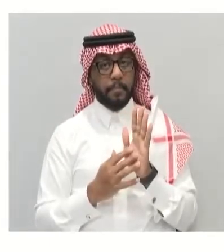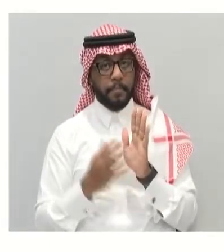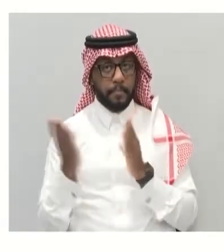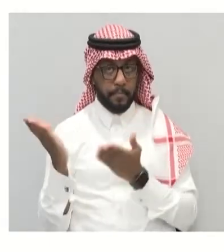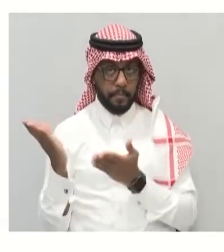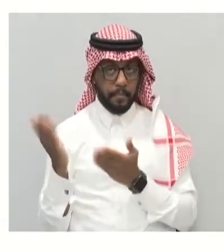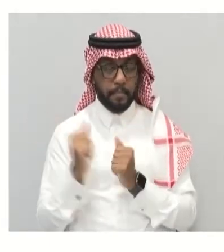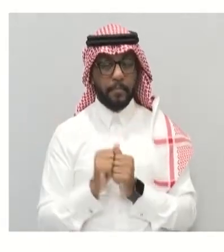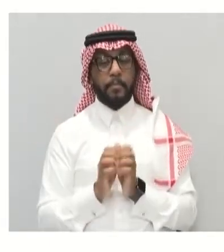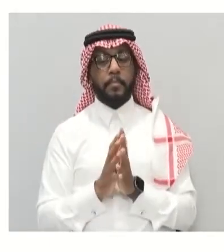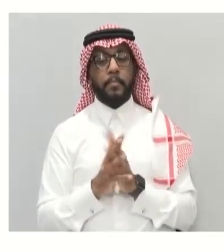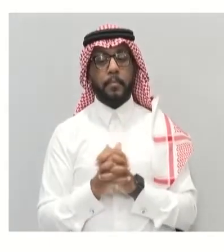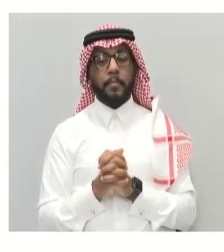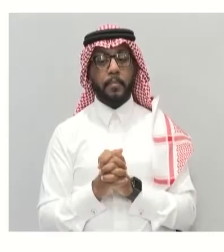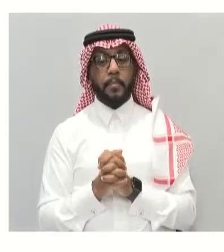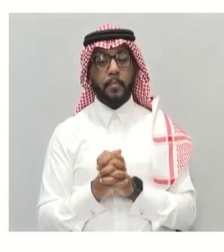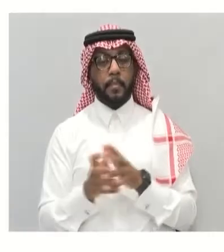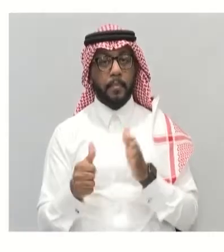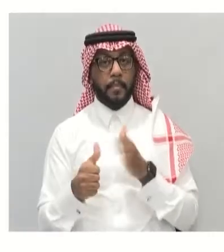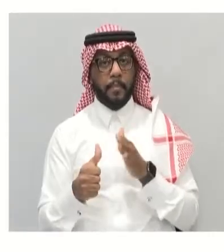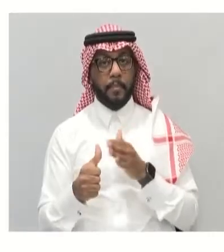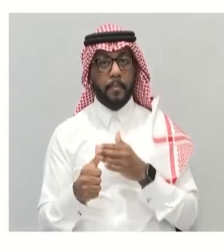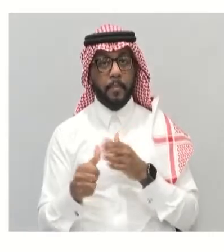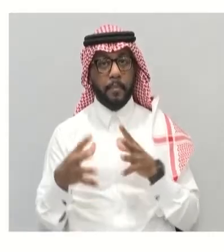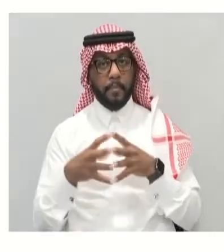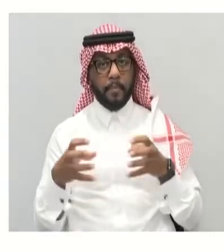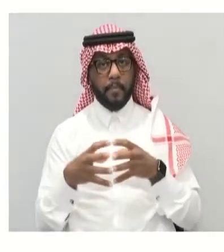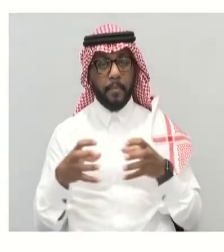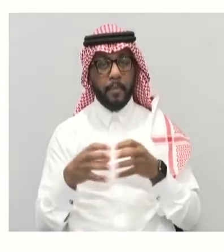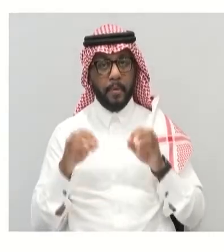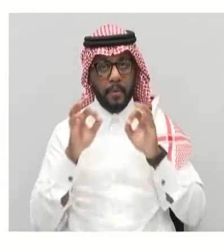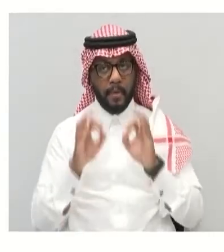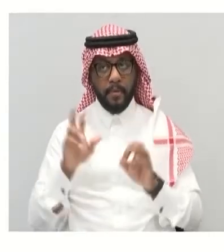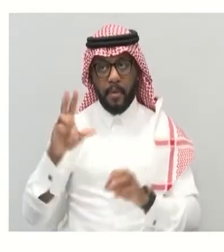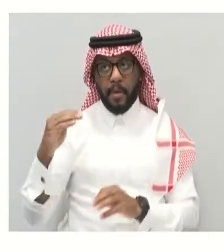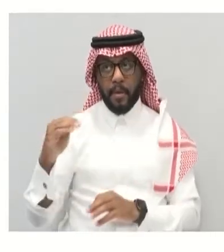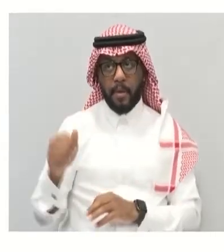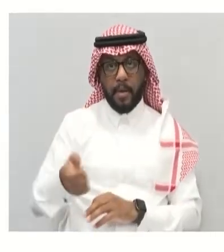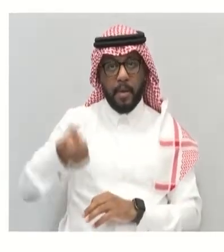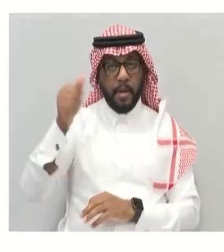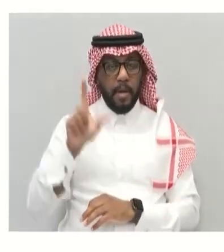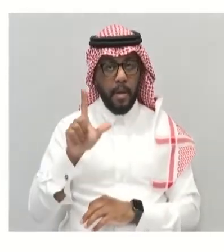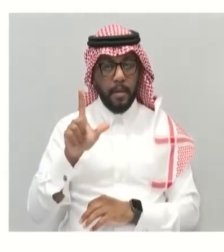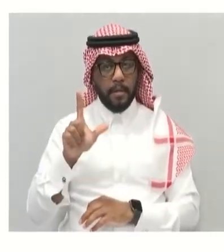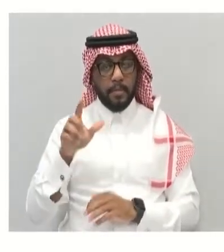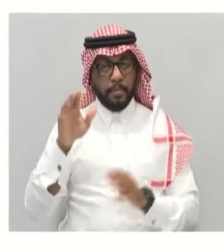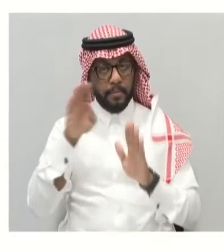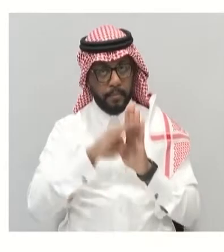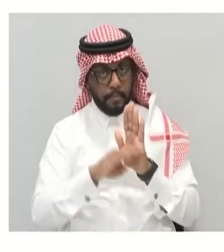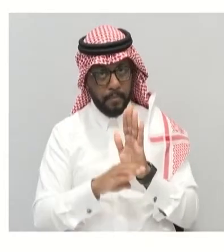خلال درسنا العنصر الاول تعريف الحال ثم بعد ذلك تعريف صاحب